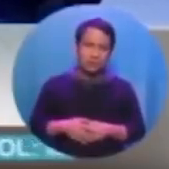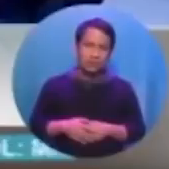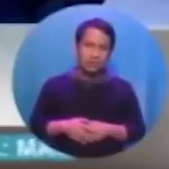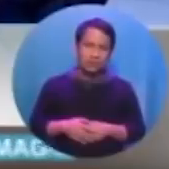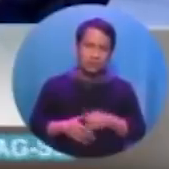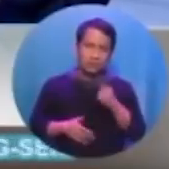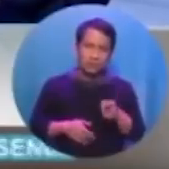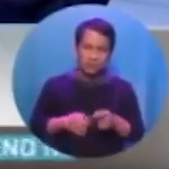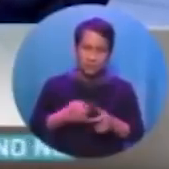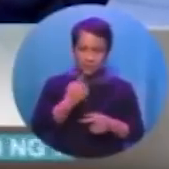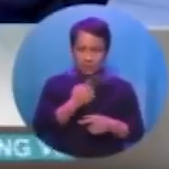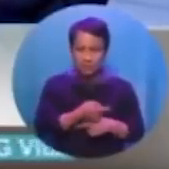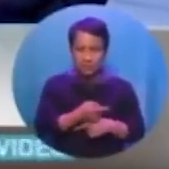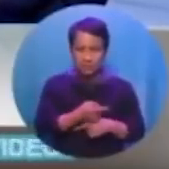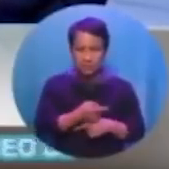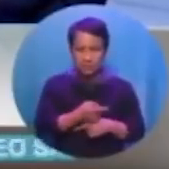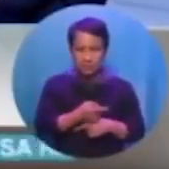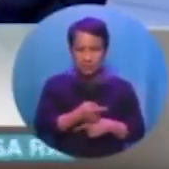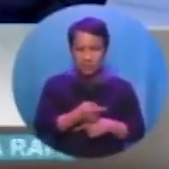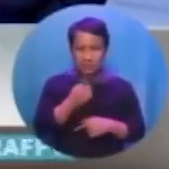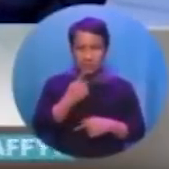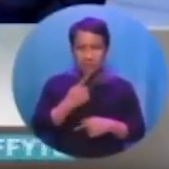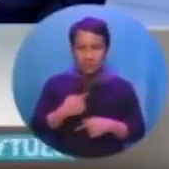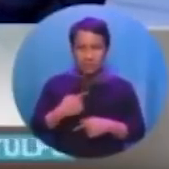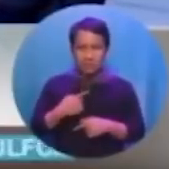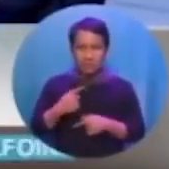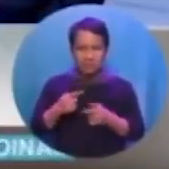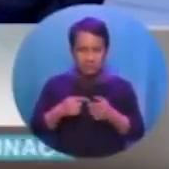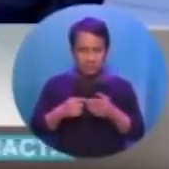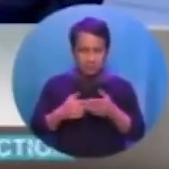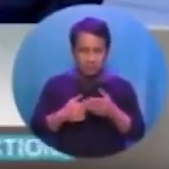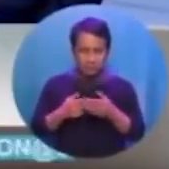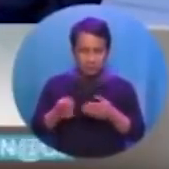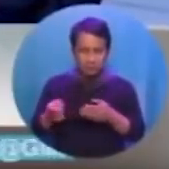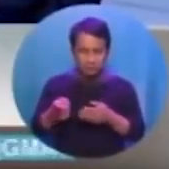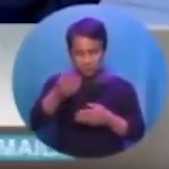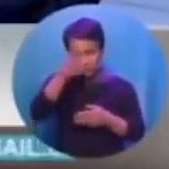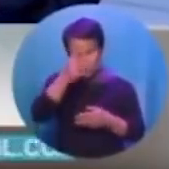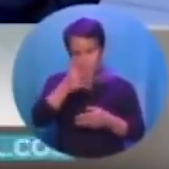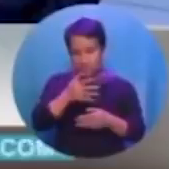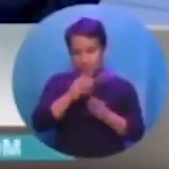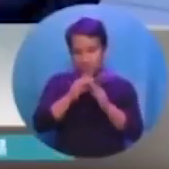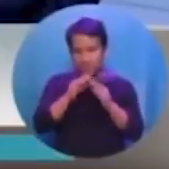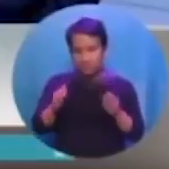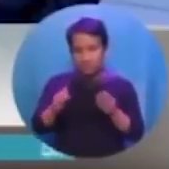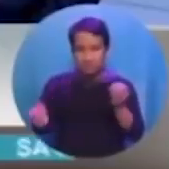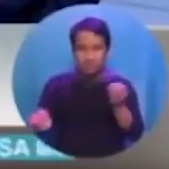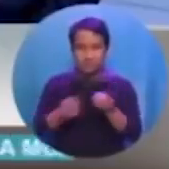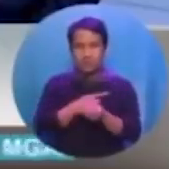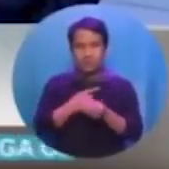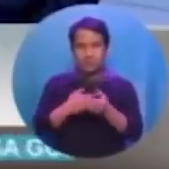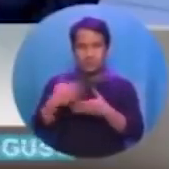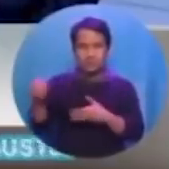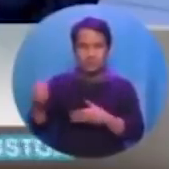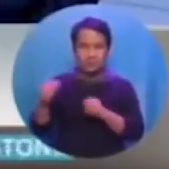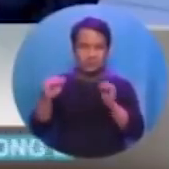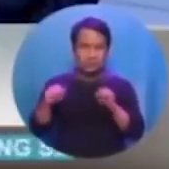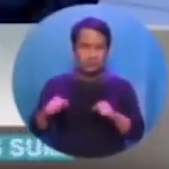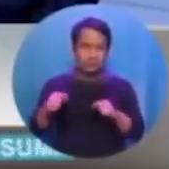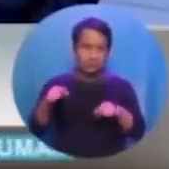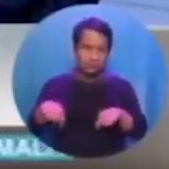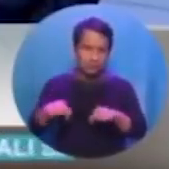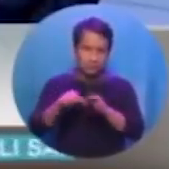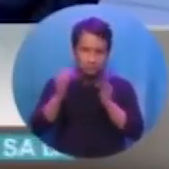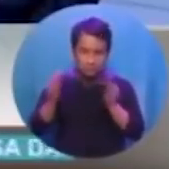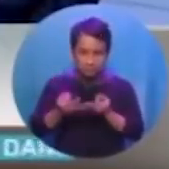sir. Kasi yung sinasabi niya ng mga kasama ng barkada, sir. Nung pinalayas niya po ako ng bahay po ng Serapi, wala po kasi akong pamilya